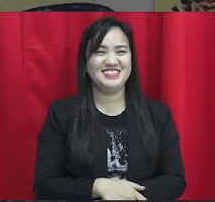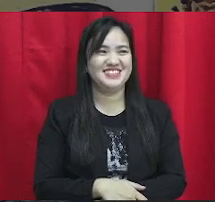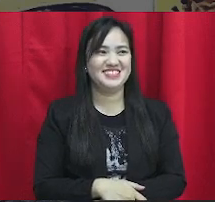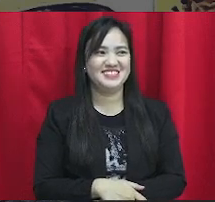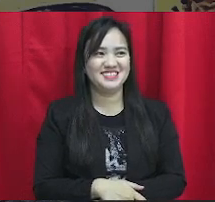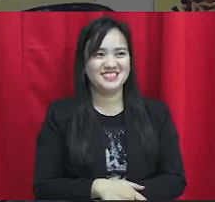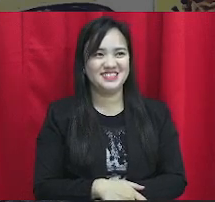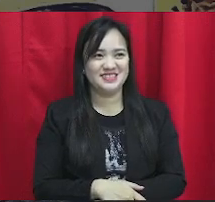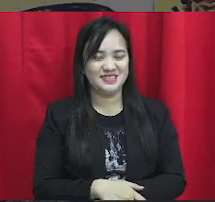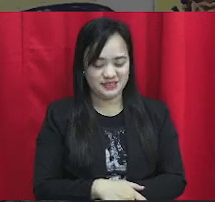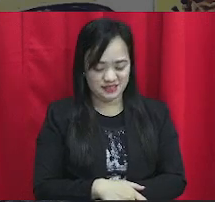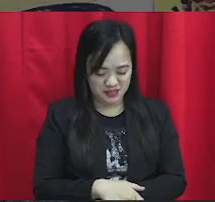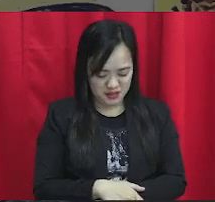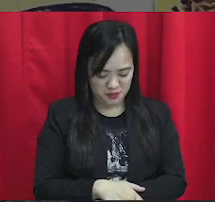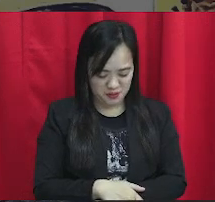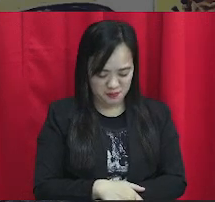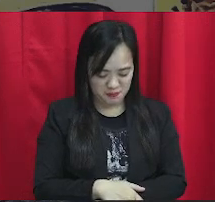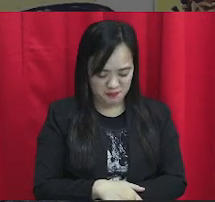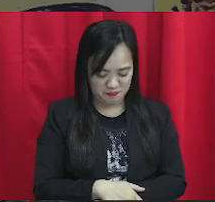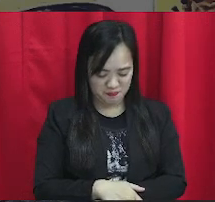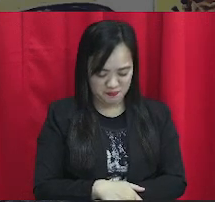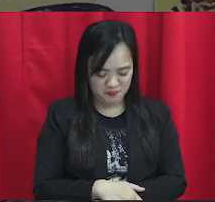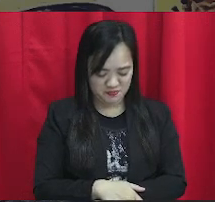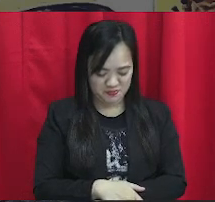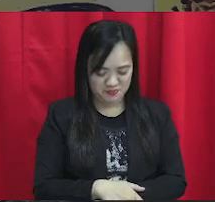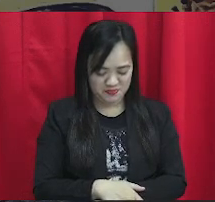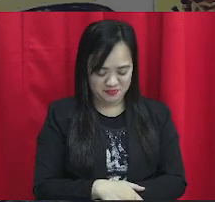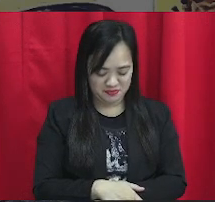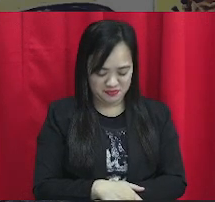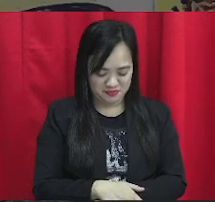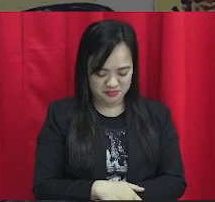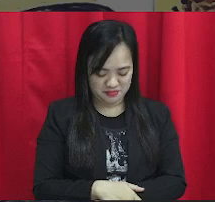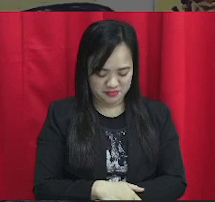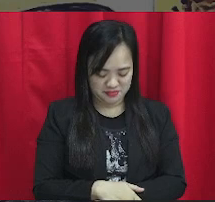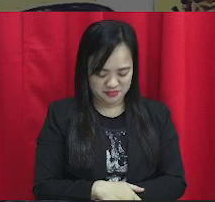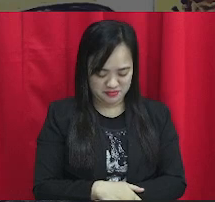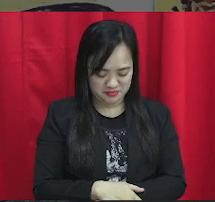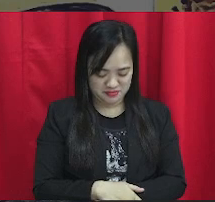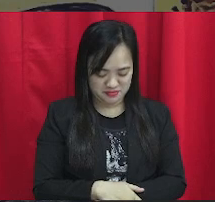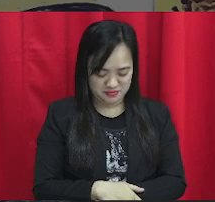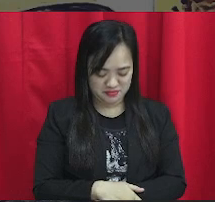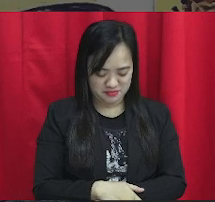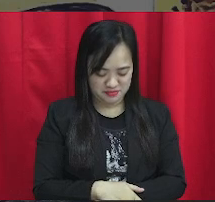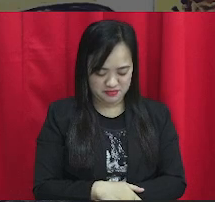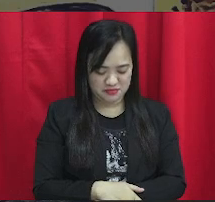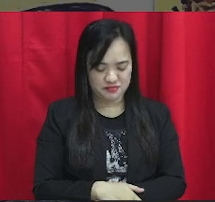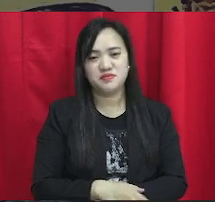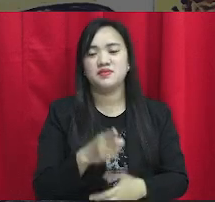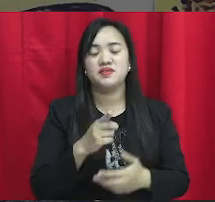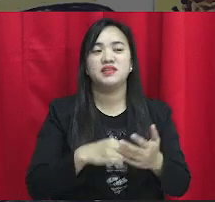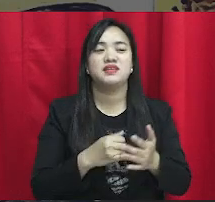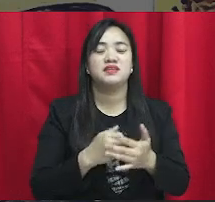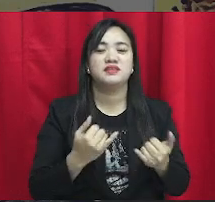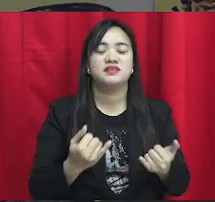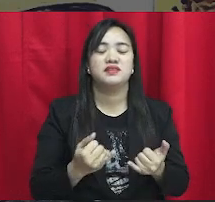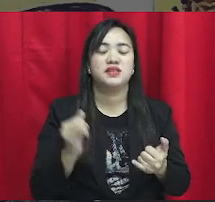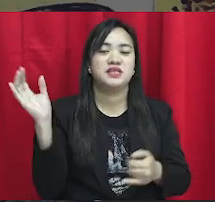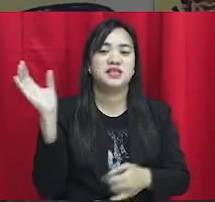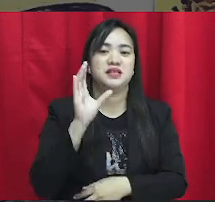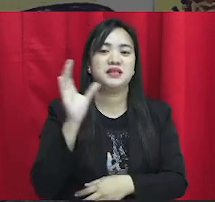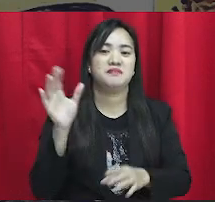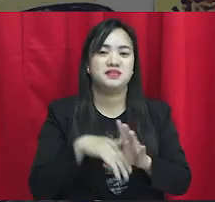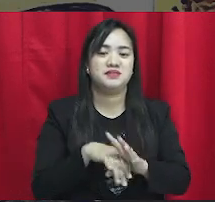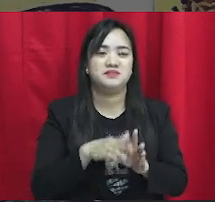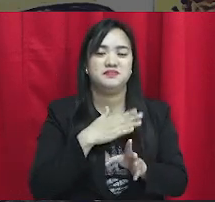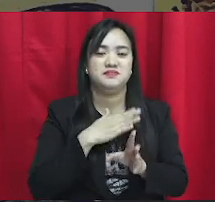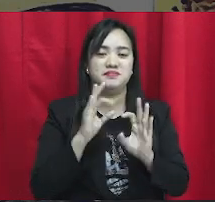Nanay Lynn, ano po ang Pasko sa pamilya mo? Ang Pasko sa akin sa pamilya ko, kahit kunting hantak